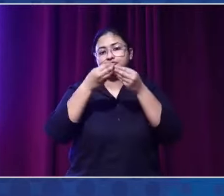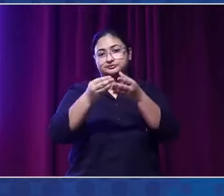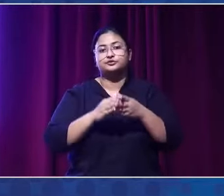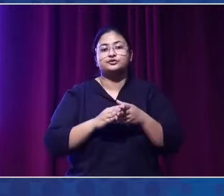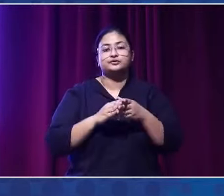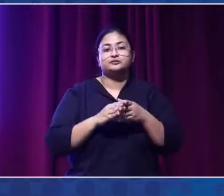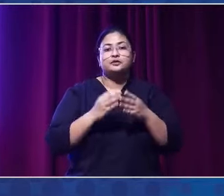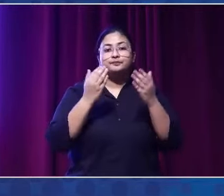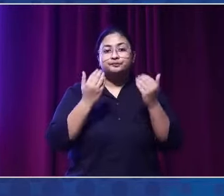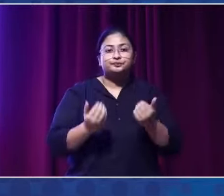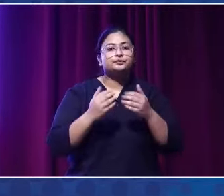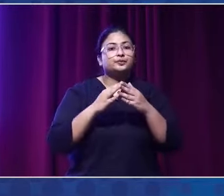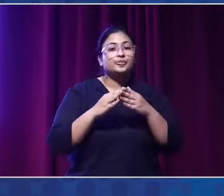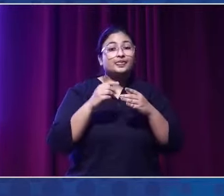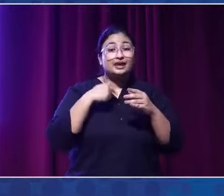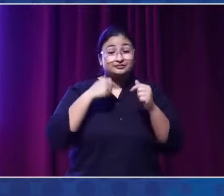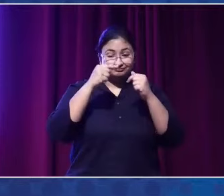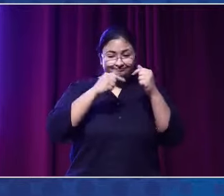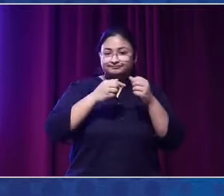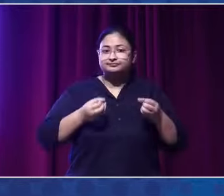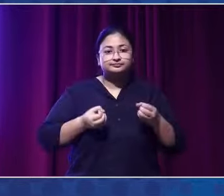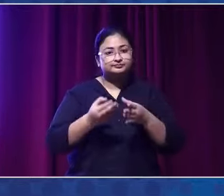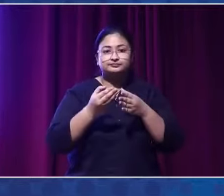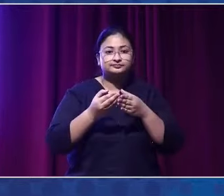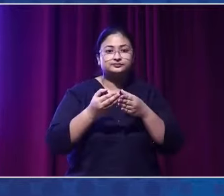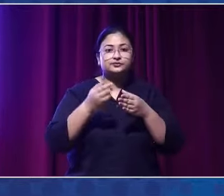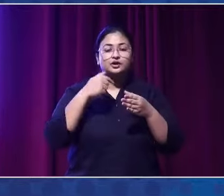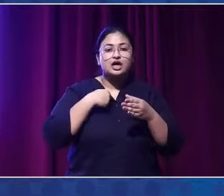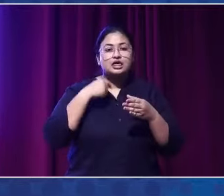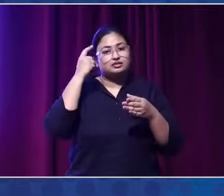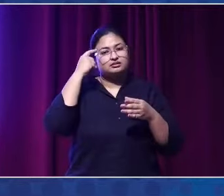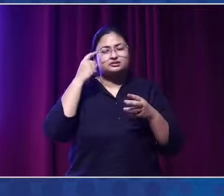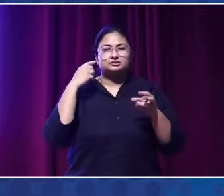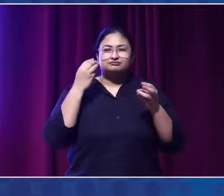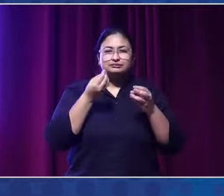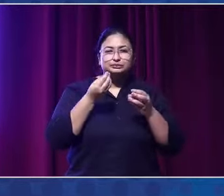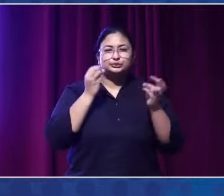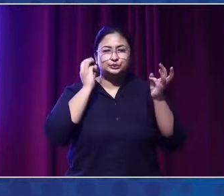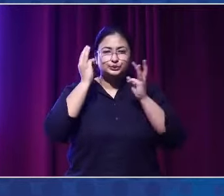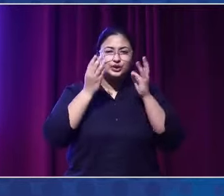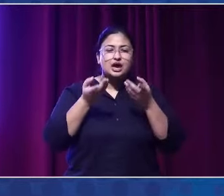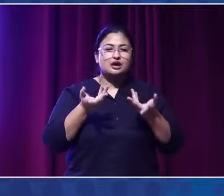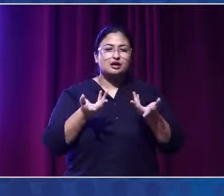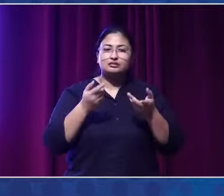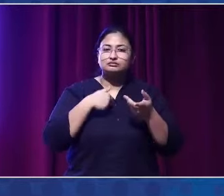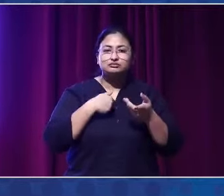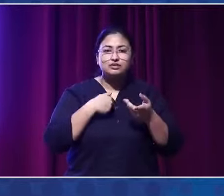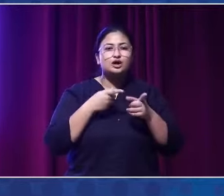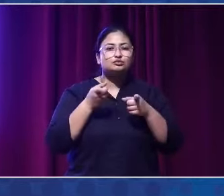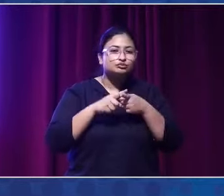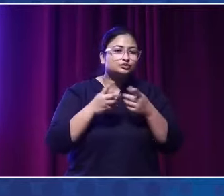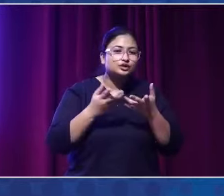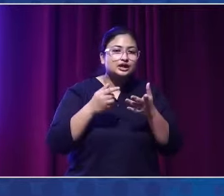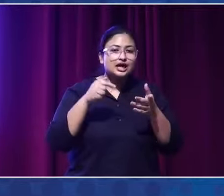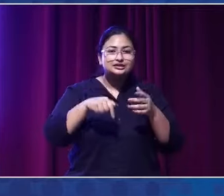Jab humne ye election shuru kiya tha, to humare dimaag mein badi chinta thi, ki na jane kis tarike ke is baar